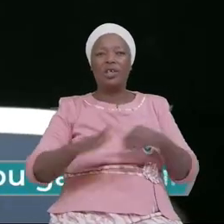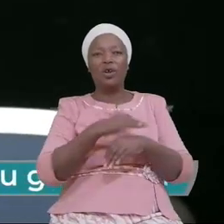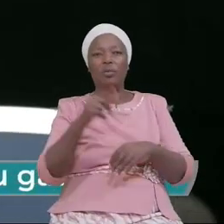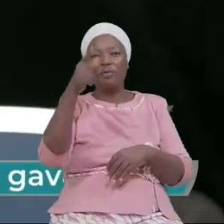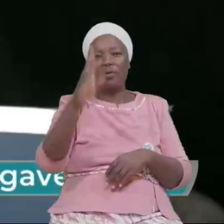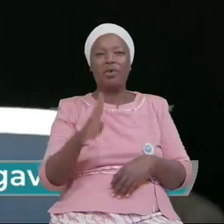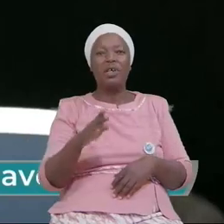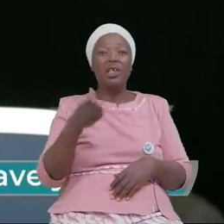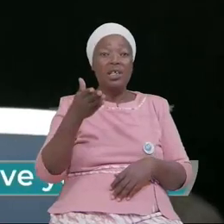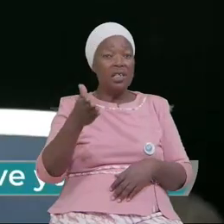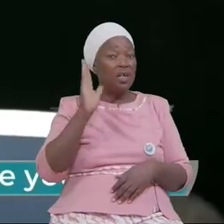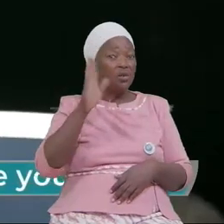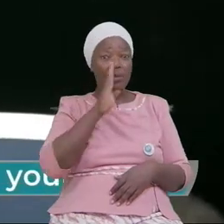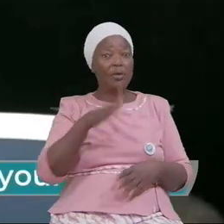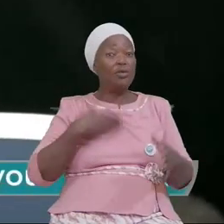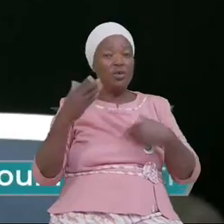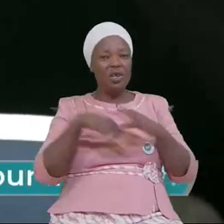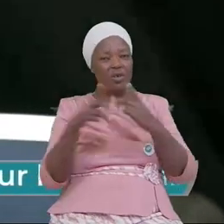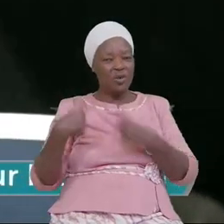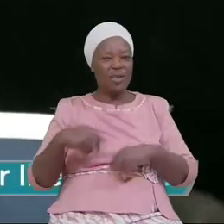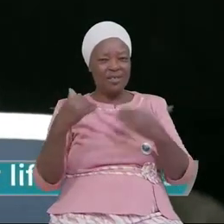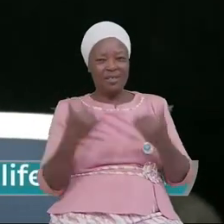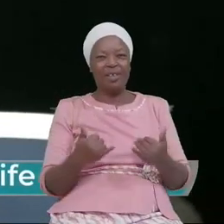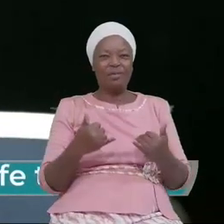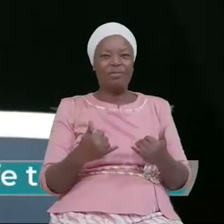Alors, il y a maintenant la joie dans votre cœur.